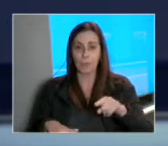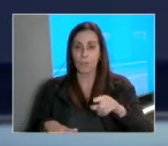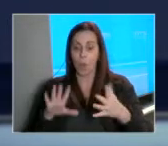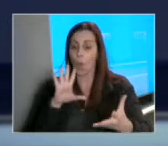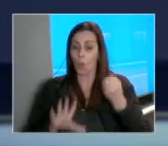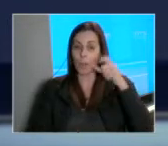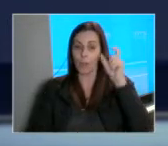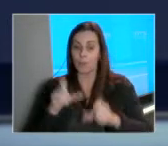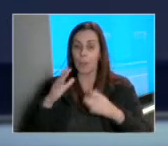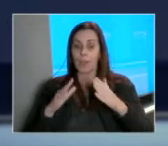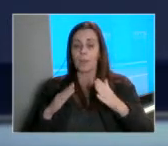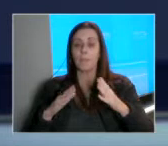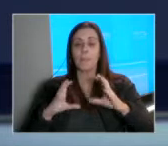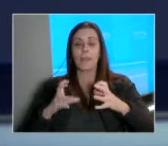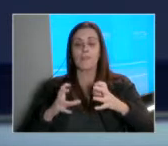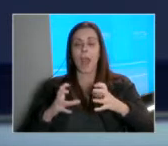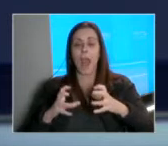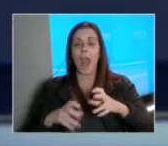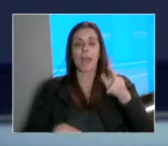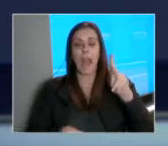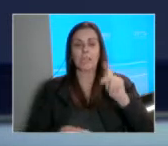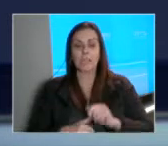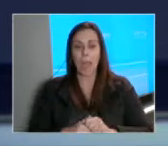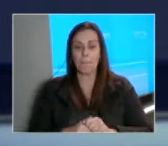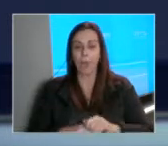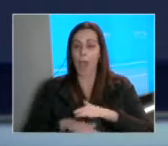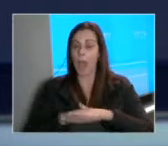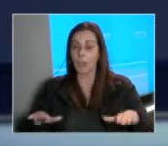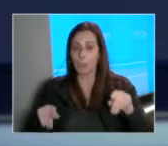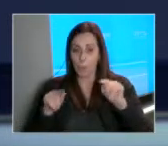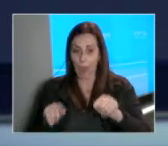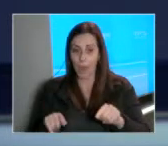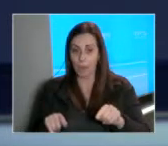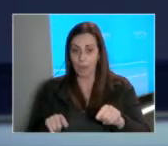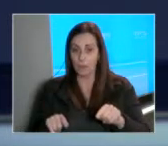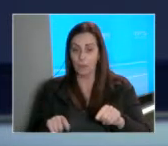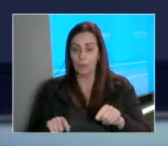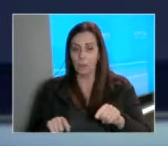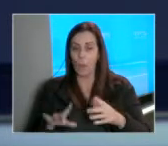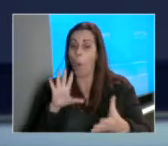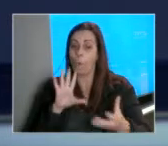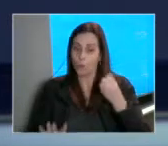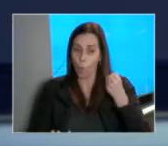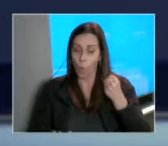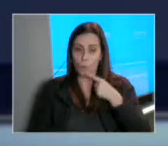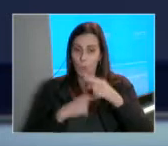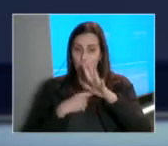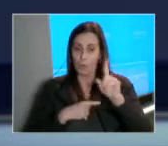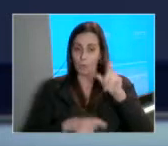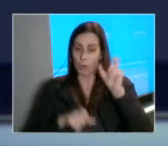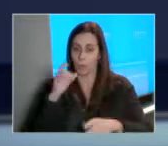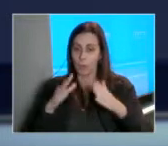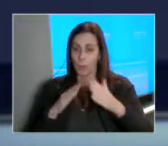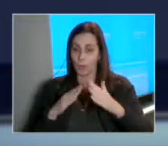הופקעו מתושבי כפר קסם בשנת 1951. האדמות האלה, כרגיל, הופקעו מתושבי